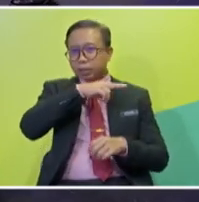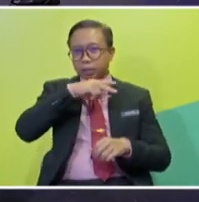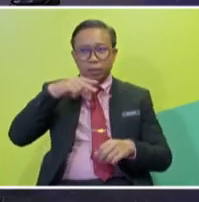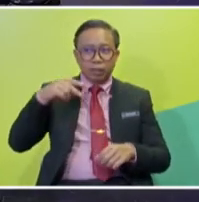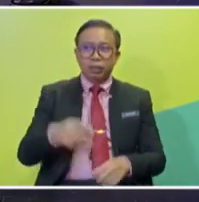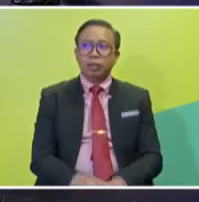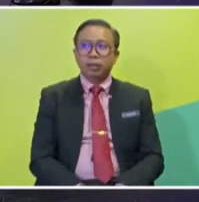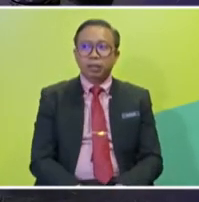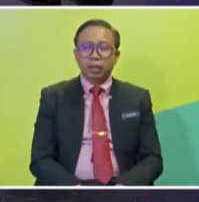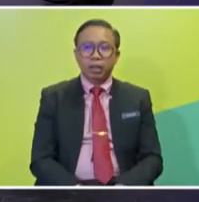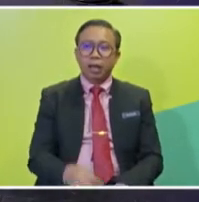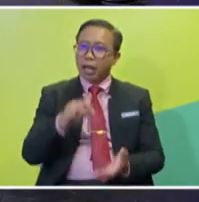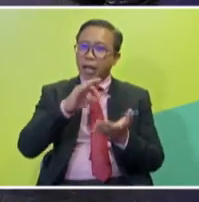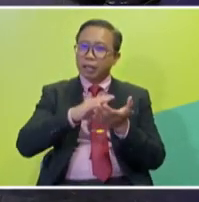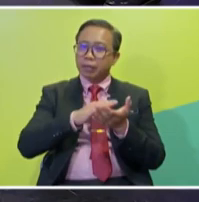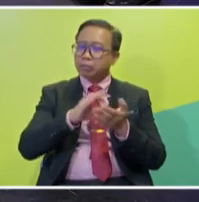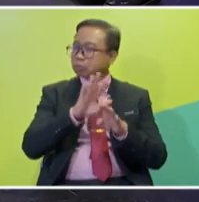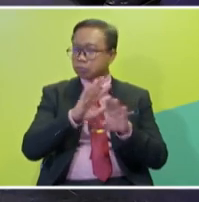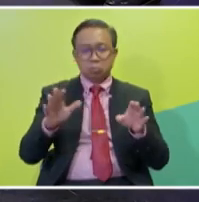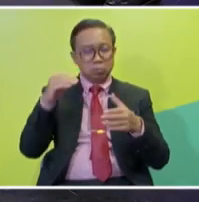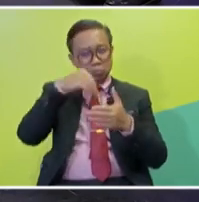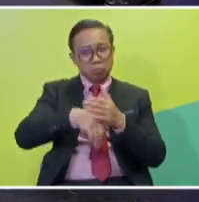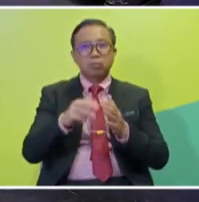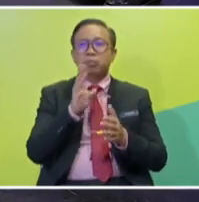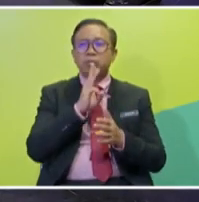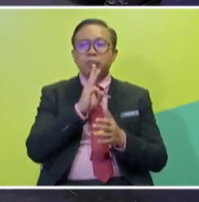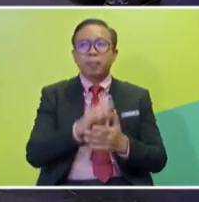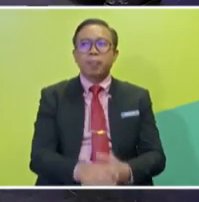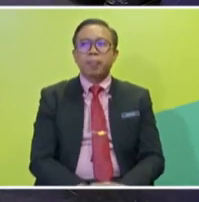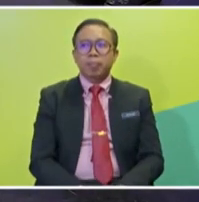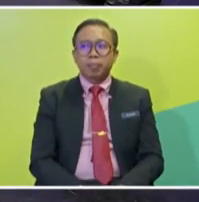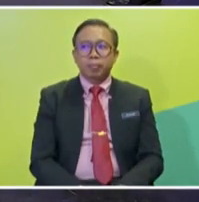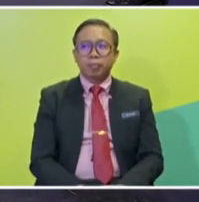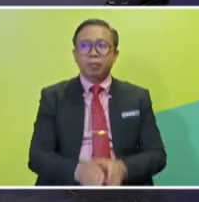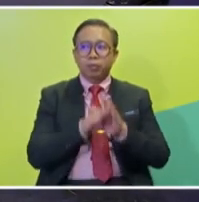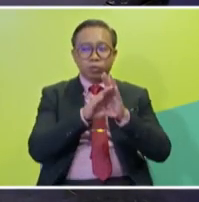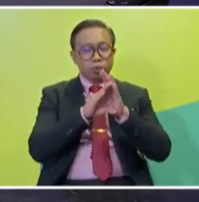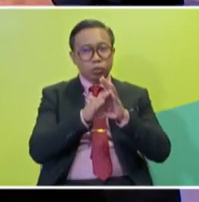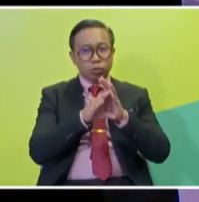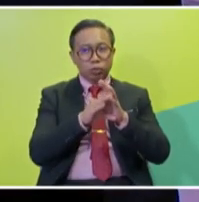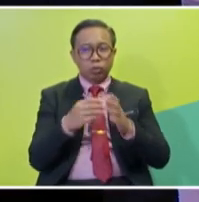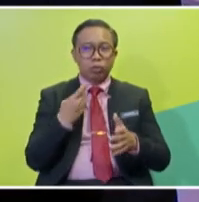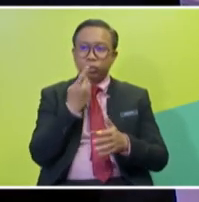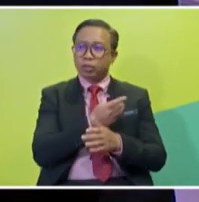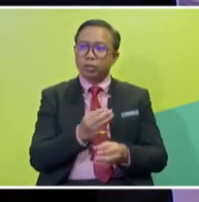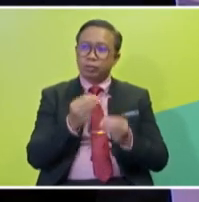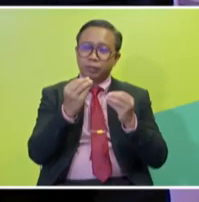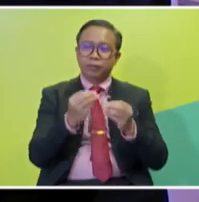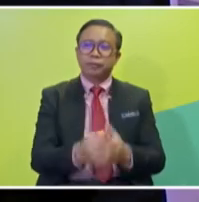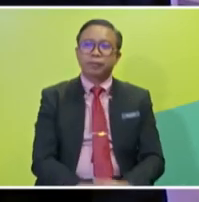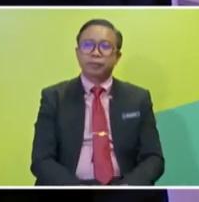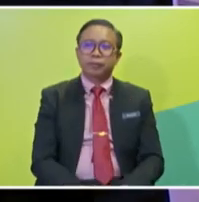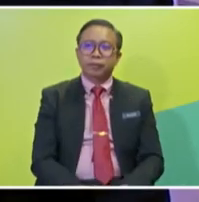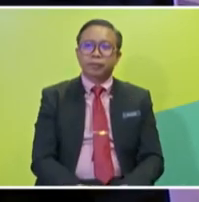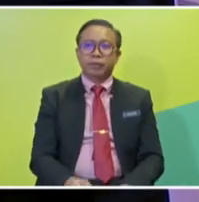sebab ayam tidak perlu untuk berada dalam air jadi daripada contoh yang kita berikan ini Kita